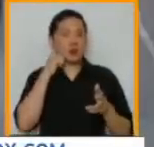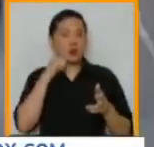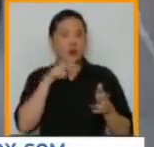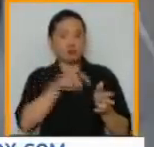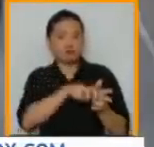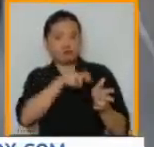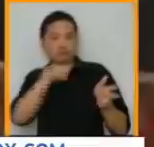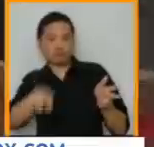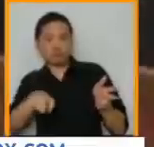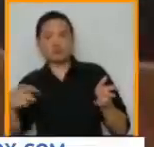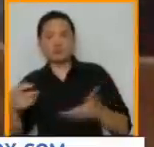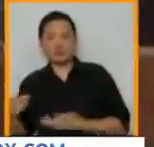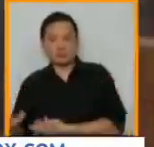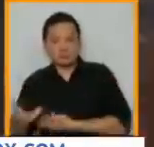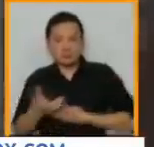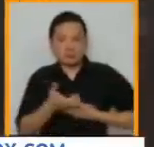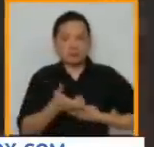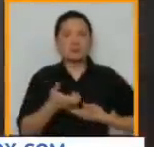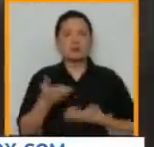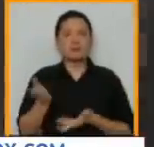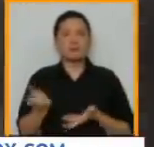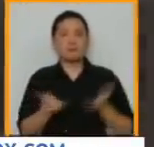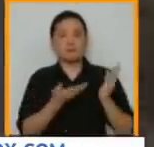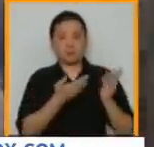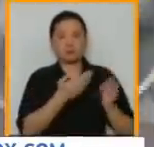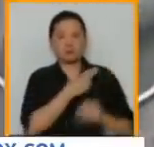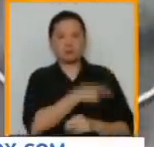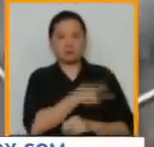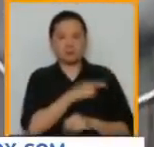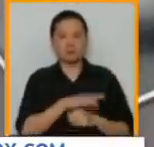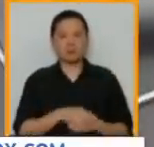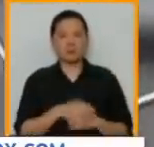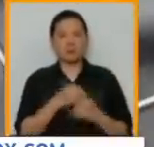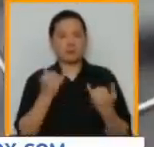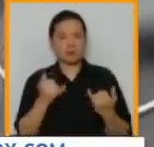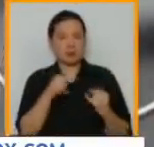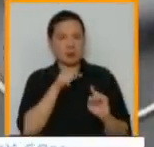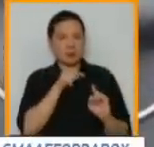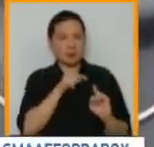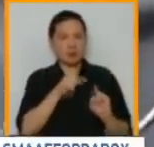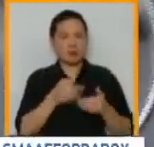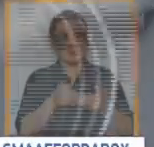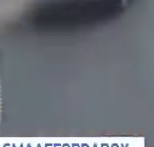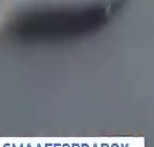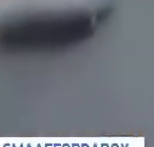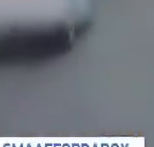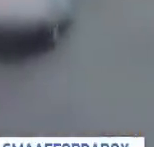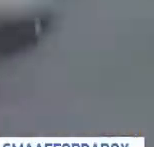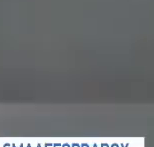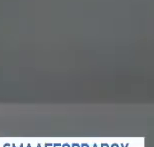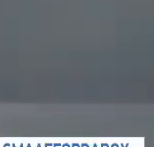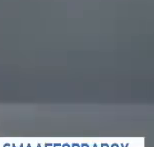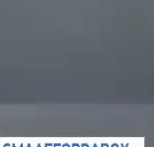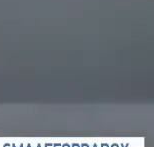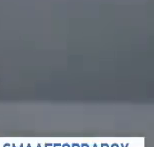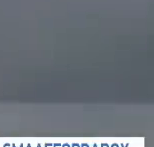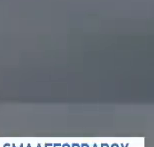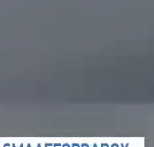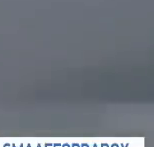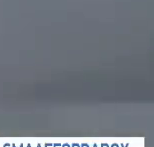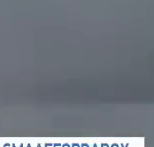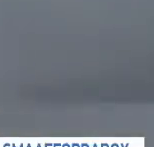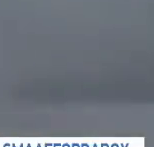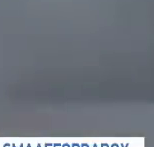sa Highway Patrol Group, maayos na ang lagay ng bata. Ang babae sa video ay ina raw ng bata. Posible raw